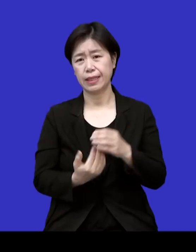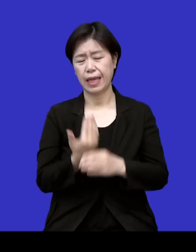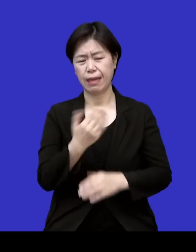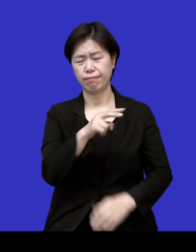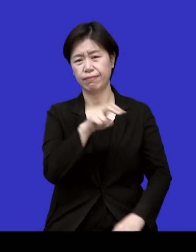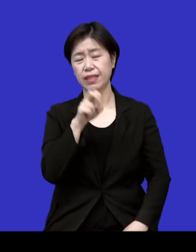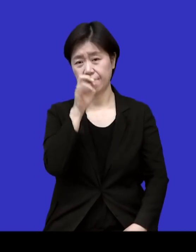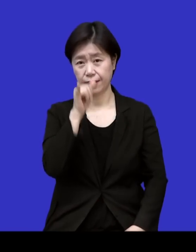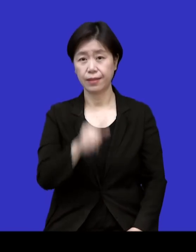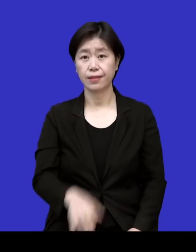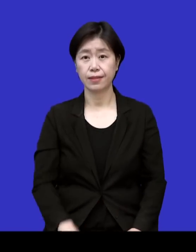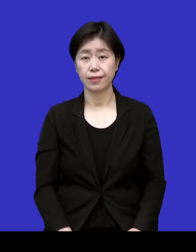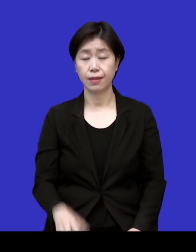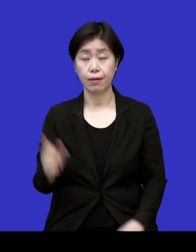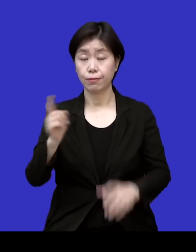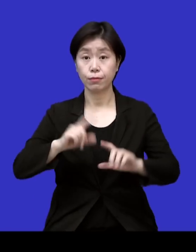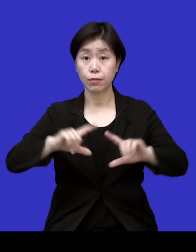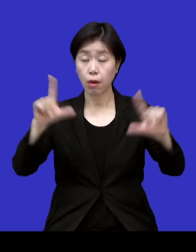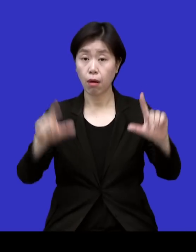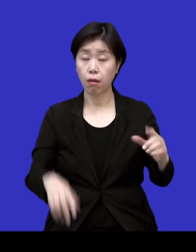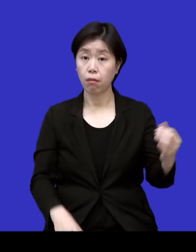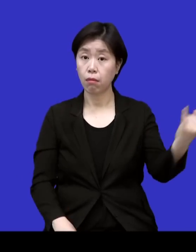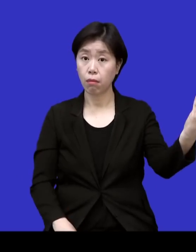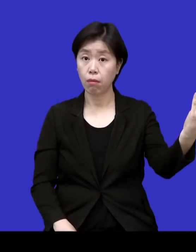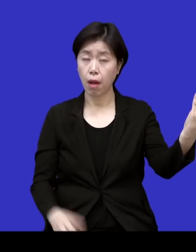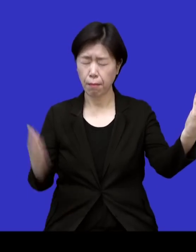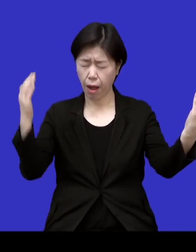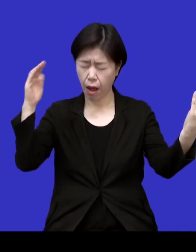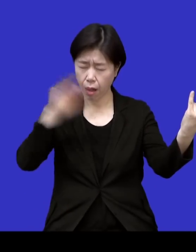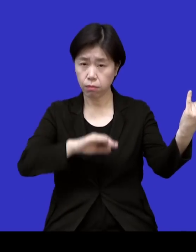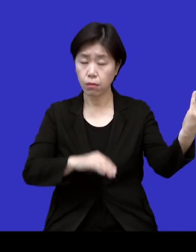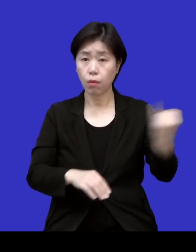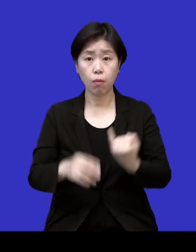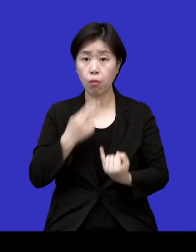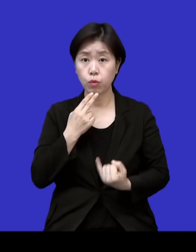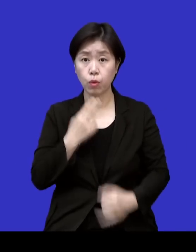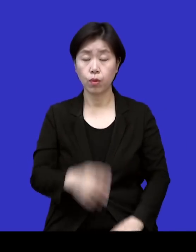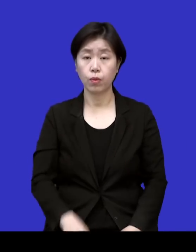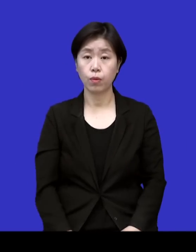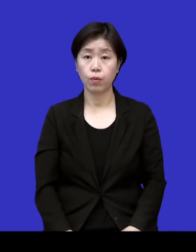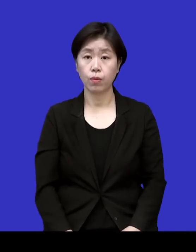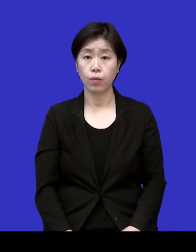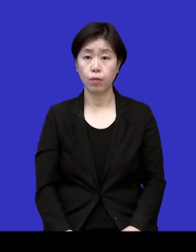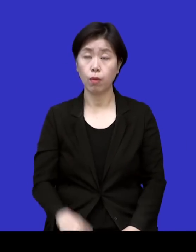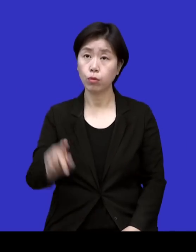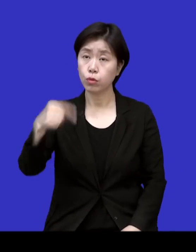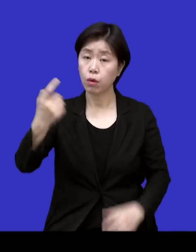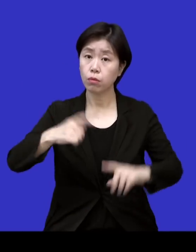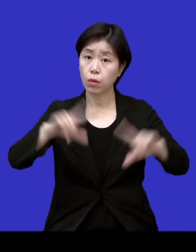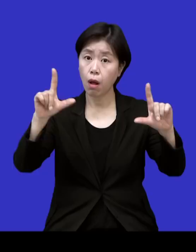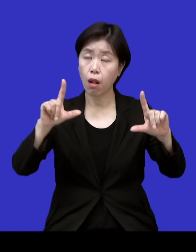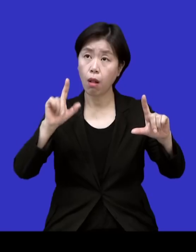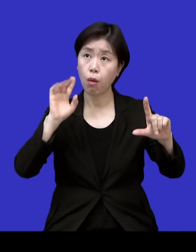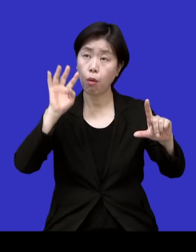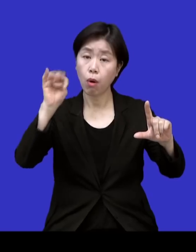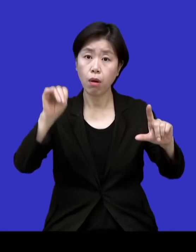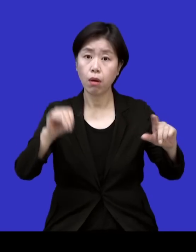어느 날은 엄마가 밤이 돼도 안 오고 그 다음 날이 돼도 안 오고 하루 이틀이